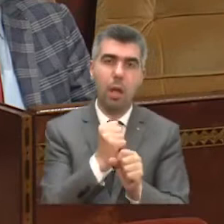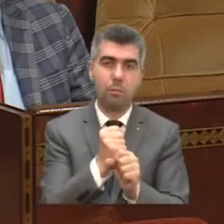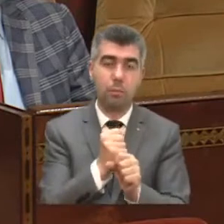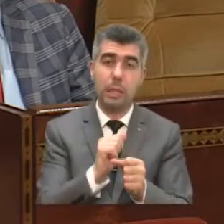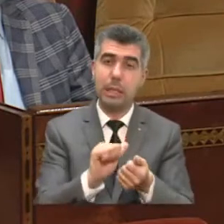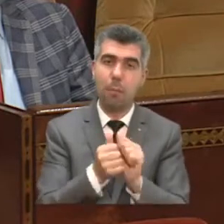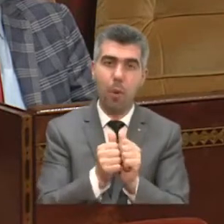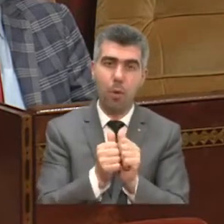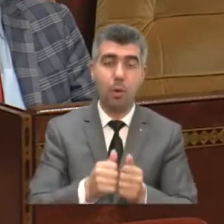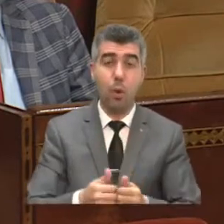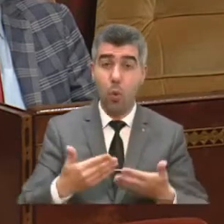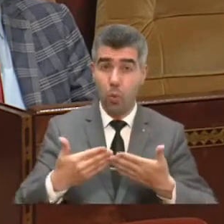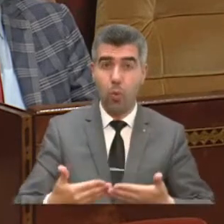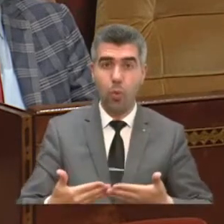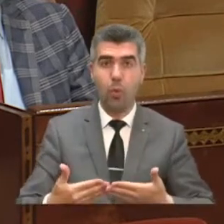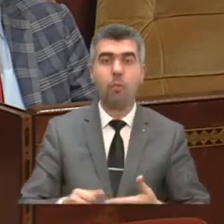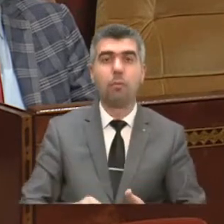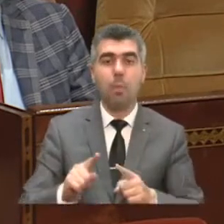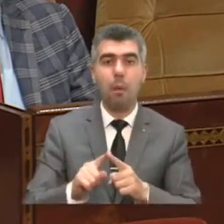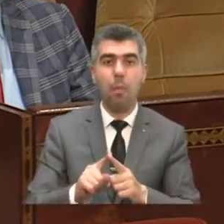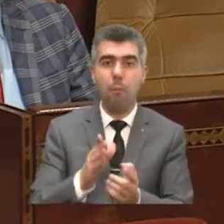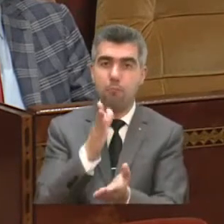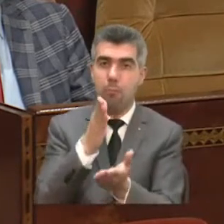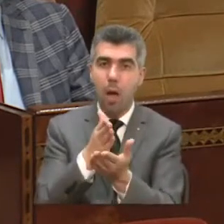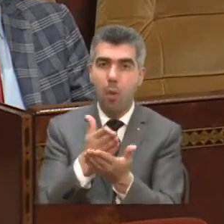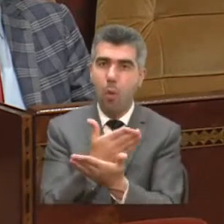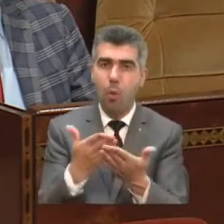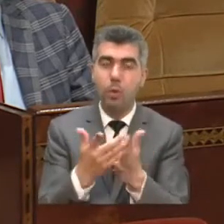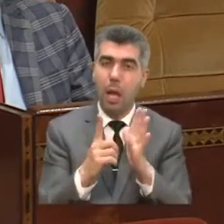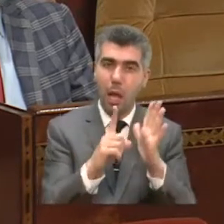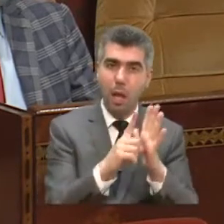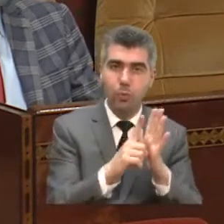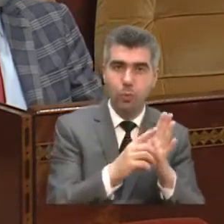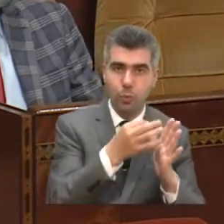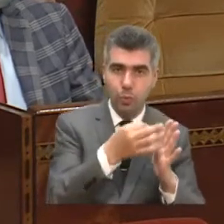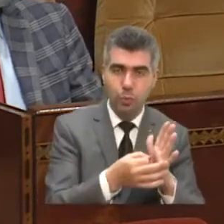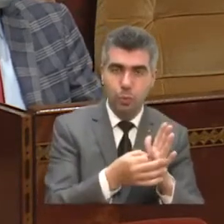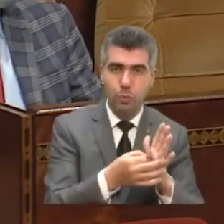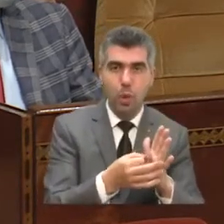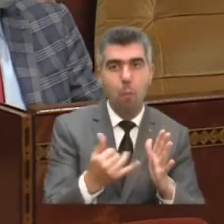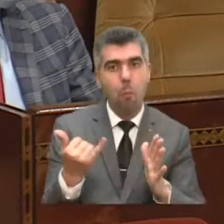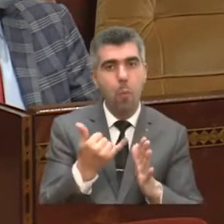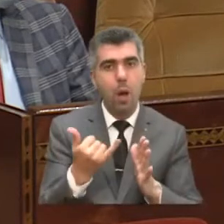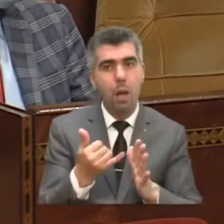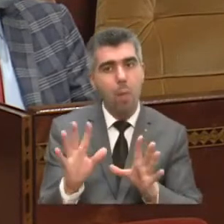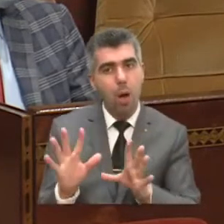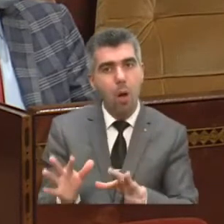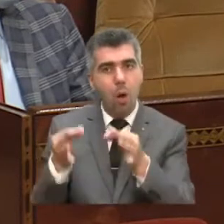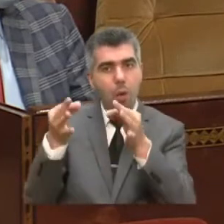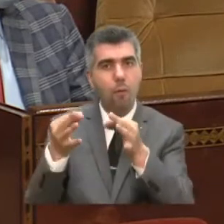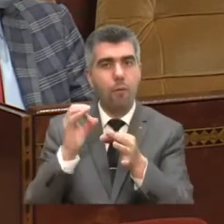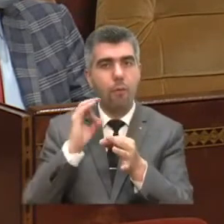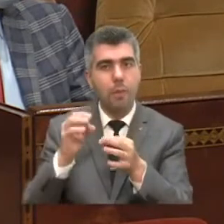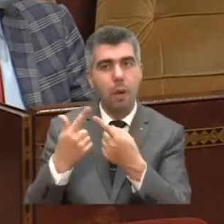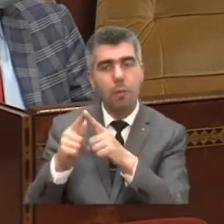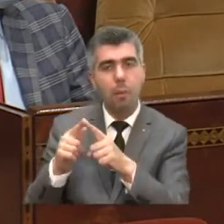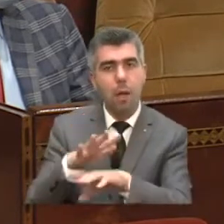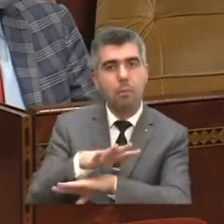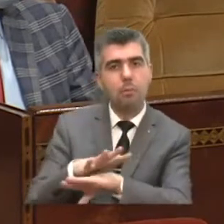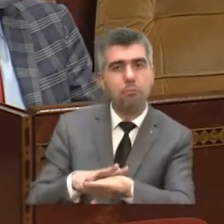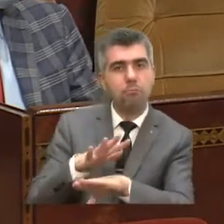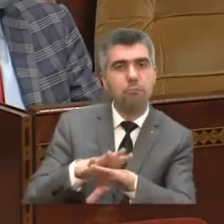الرياضي. اليوم خصنا الصرامة عبر القانون لملا إحداث وكالة وطنية لها فروع جهوية